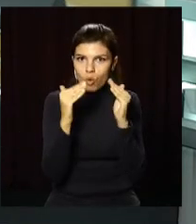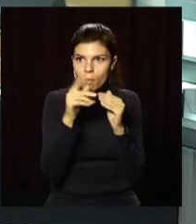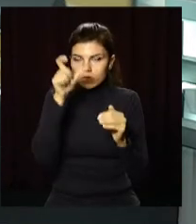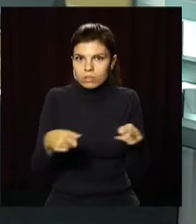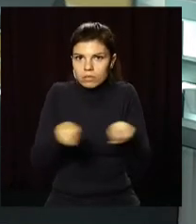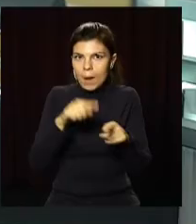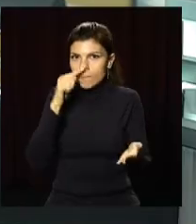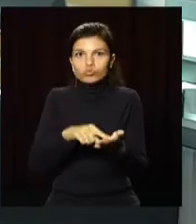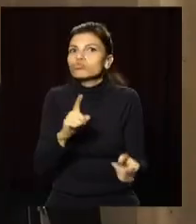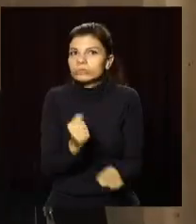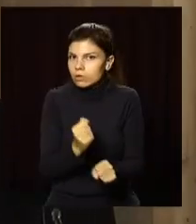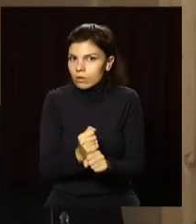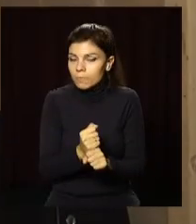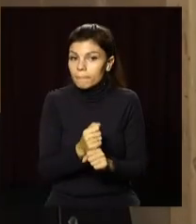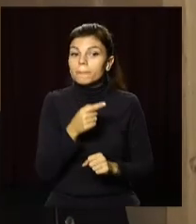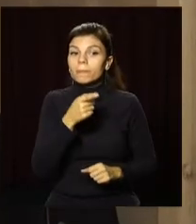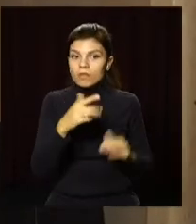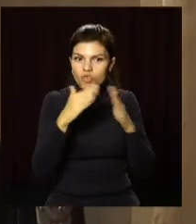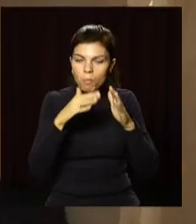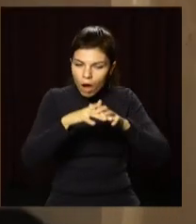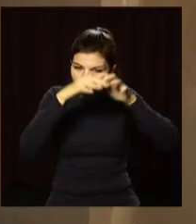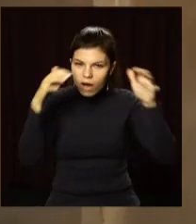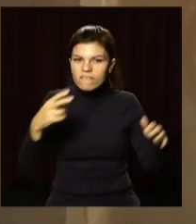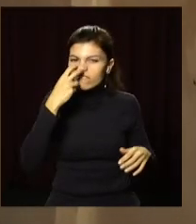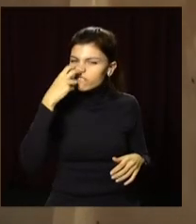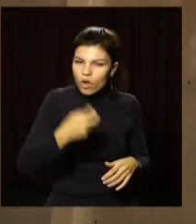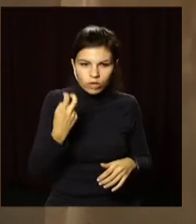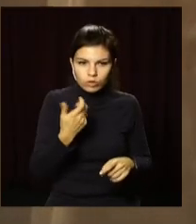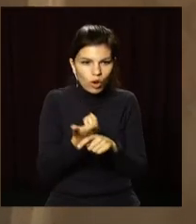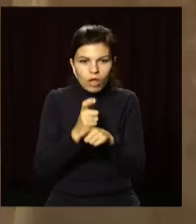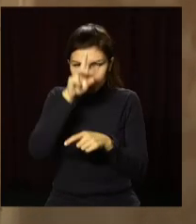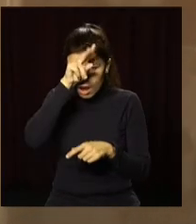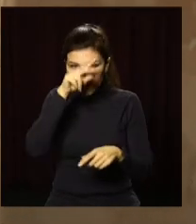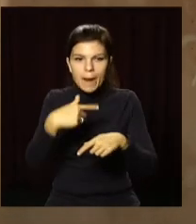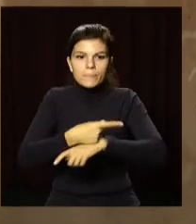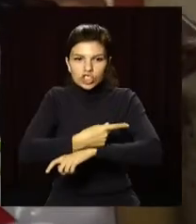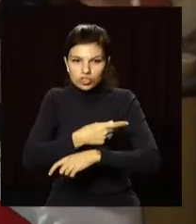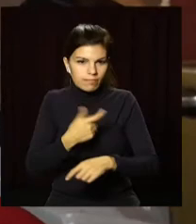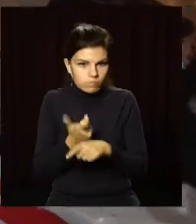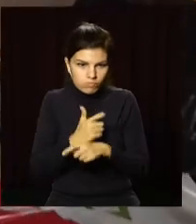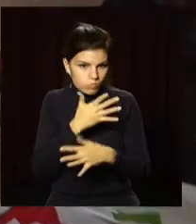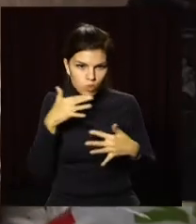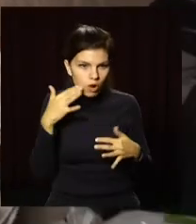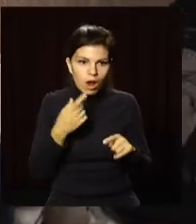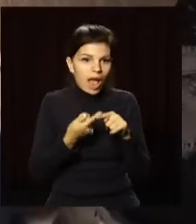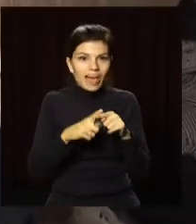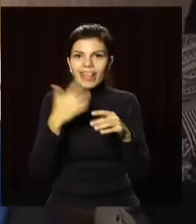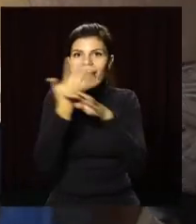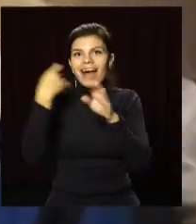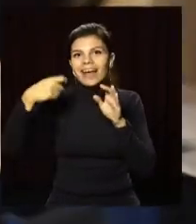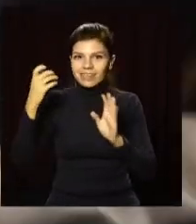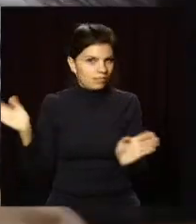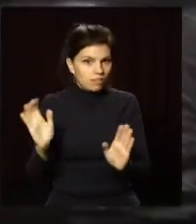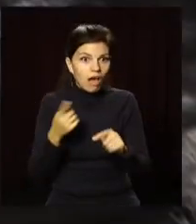Марія Трибушенко. Купа мотлоху, нестерпний сморід, полчища тарганів та миші у квартирі – це не кадри з кінофільму.